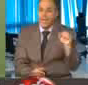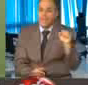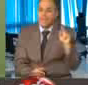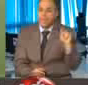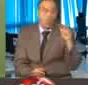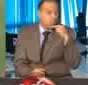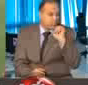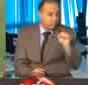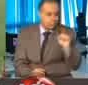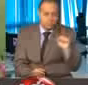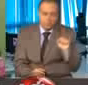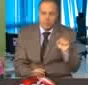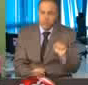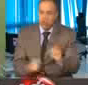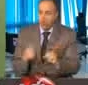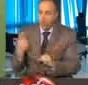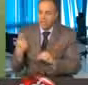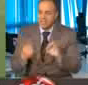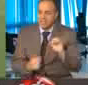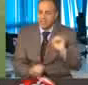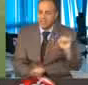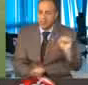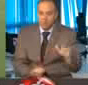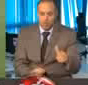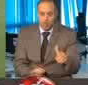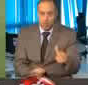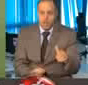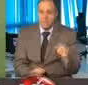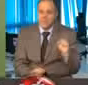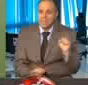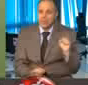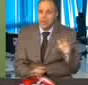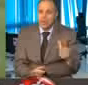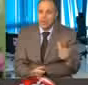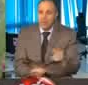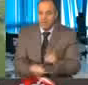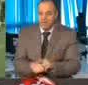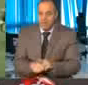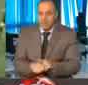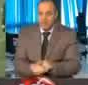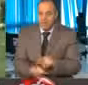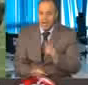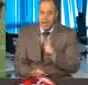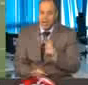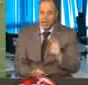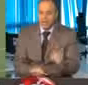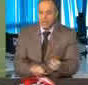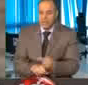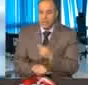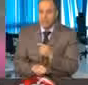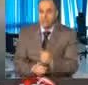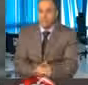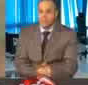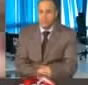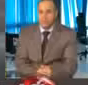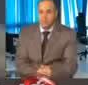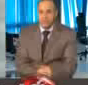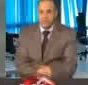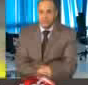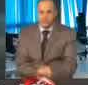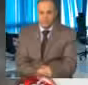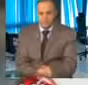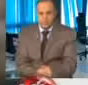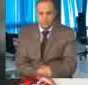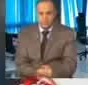كيلمبروك بنتيجة هدف دون رد سجله ستيوارت أرمسترونغ في الدقيقة 44.